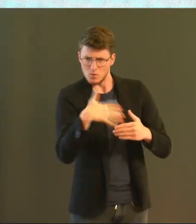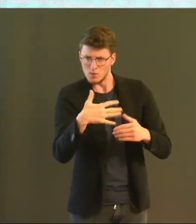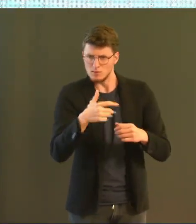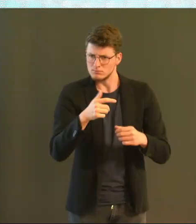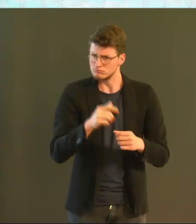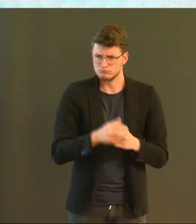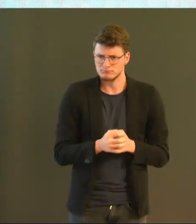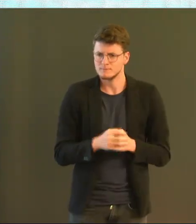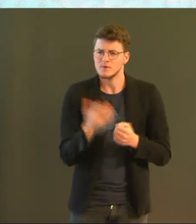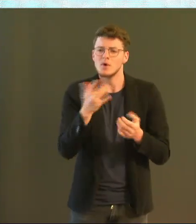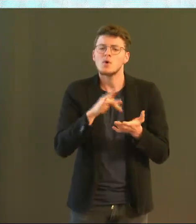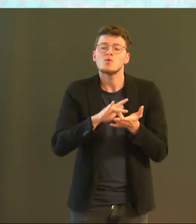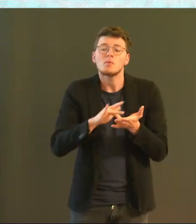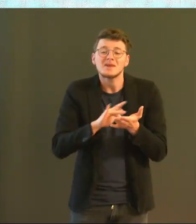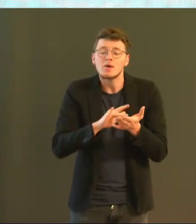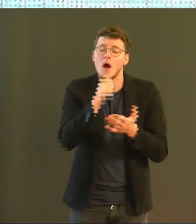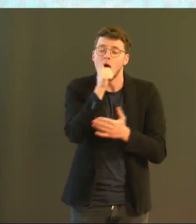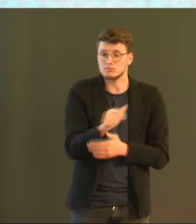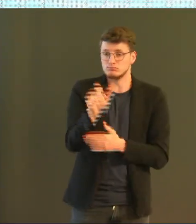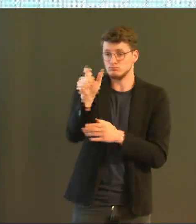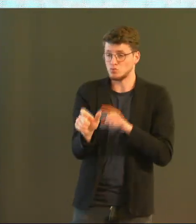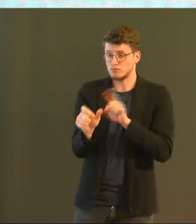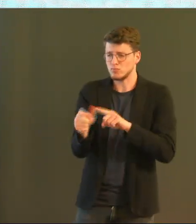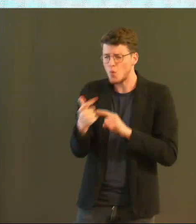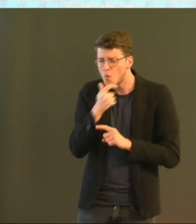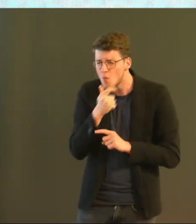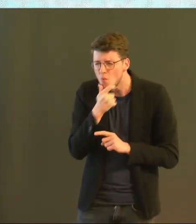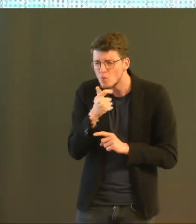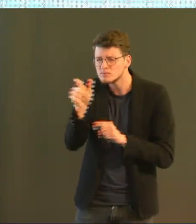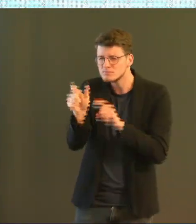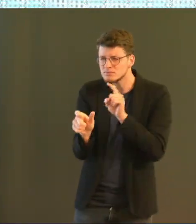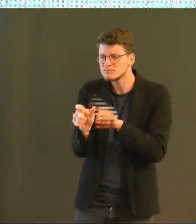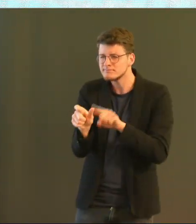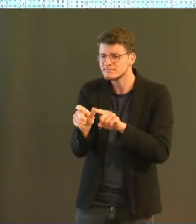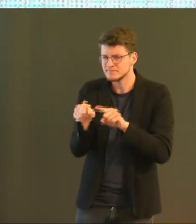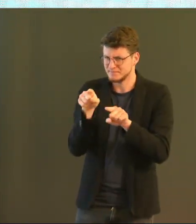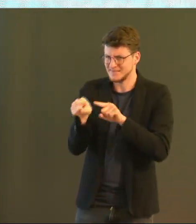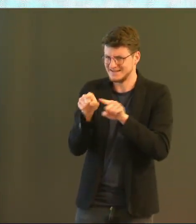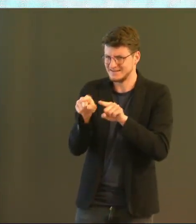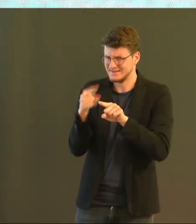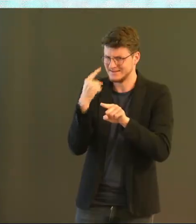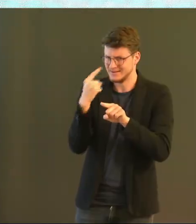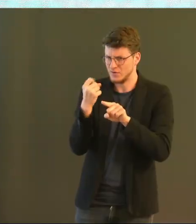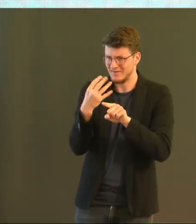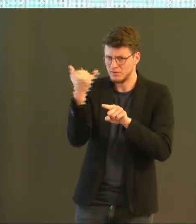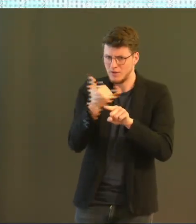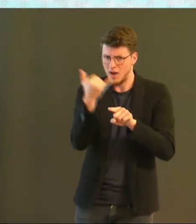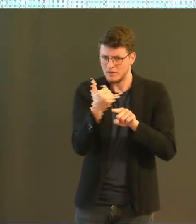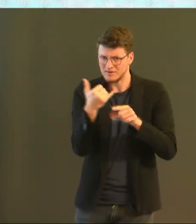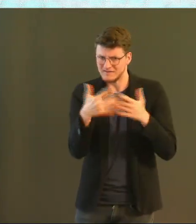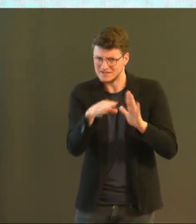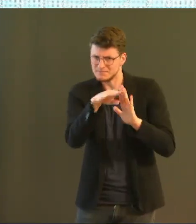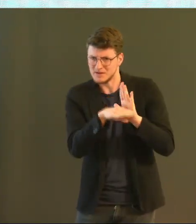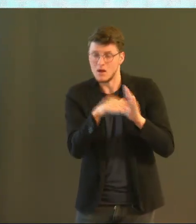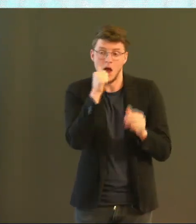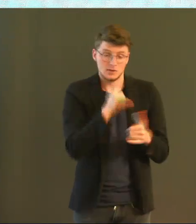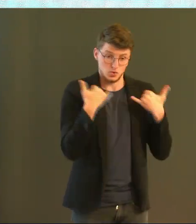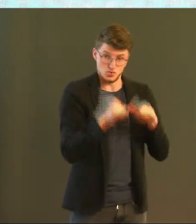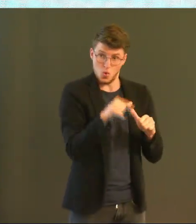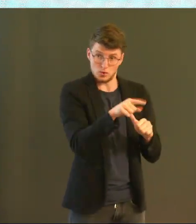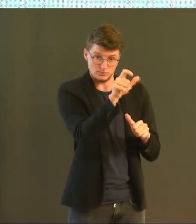des monts de flandre où vivent tester rift impacto patente en velours livre ciara filtrage de manière ignoble immonde state du